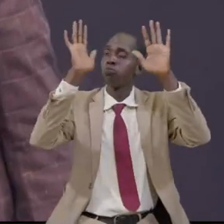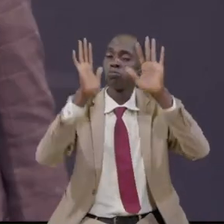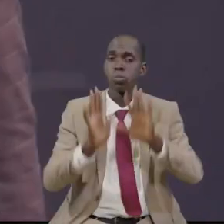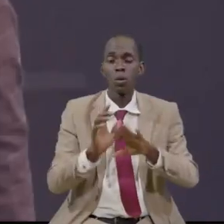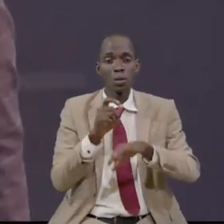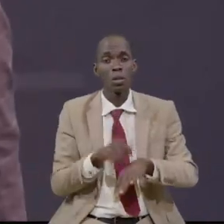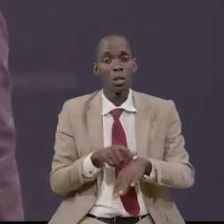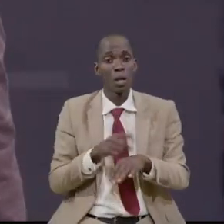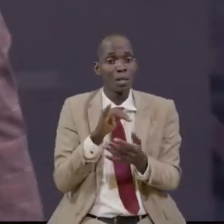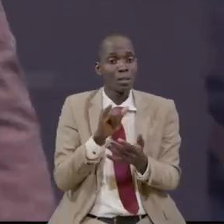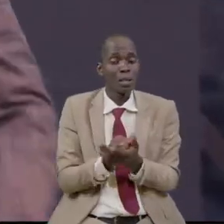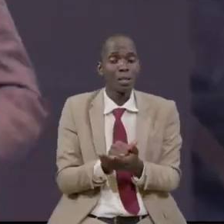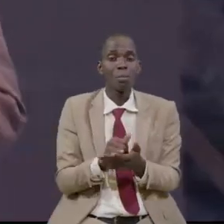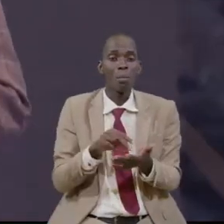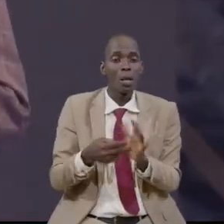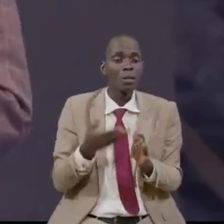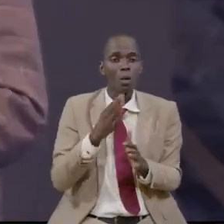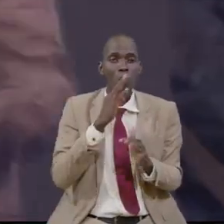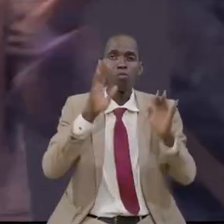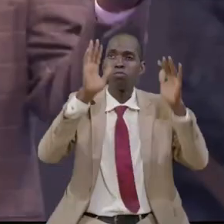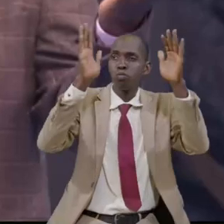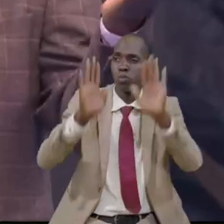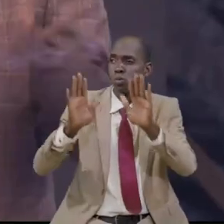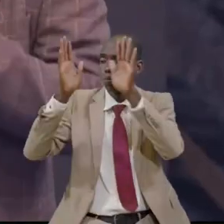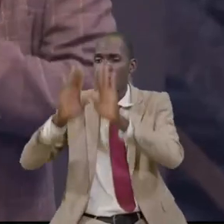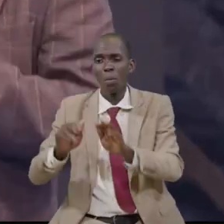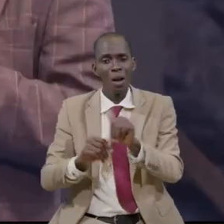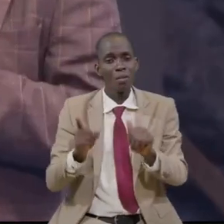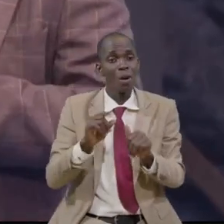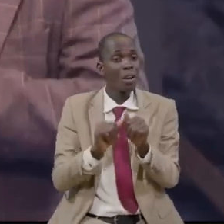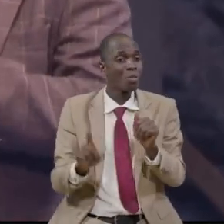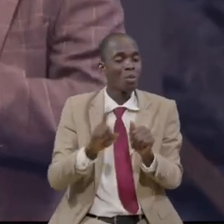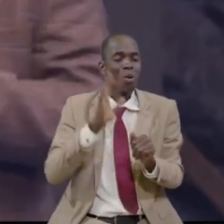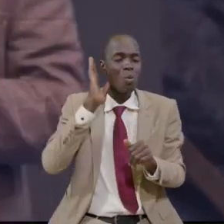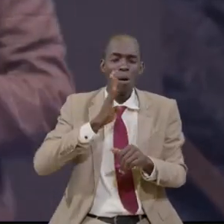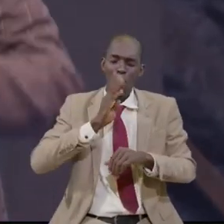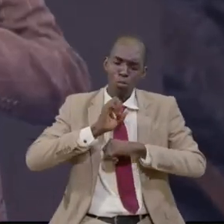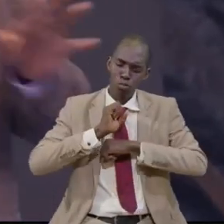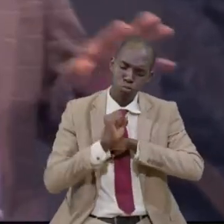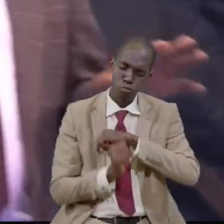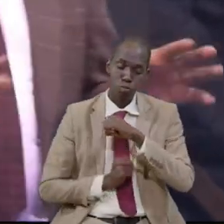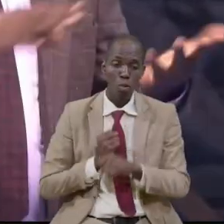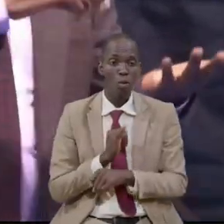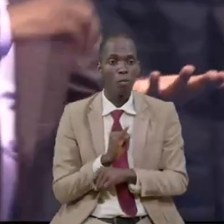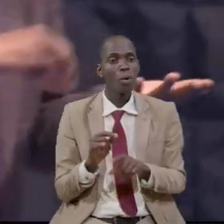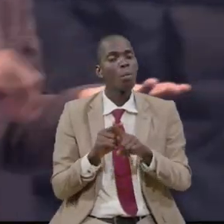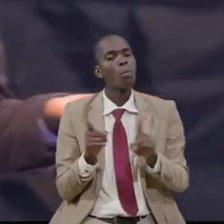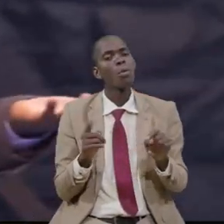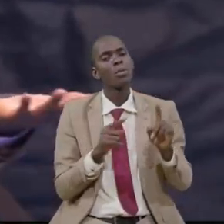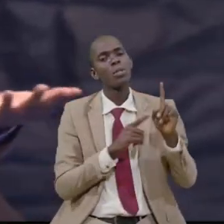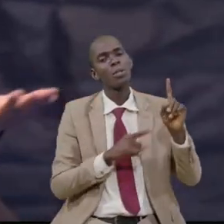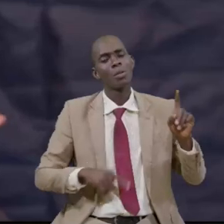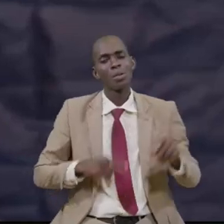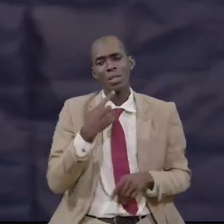là. Tout le monde souffrira. Mais le Seigneur a dit qu'il ne veut pas